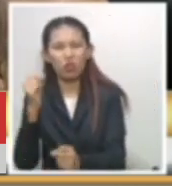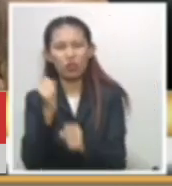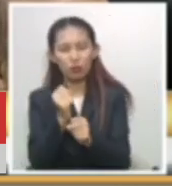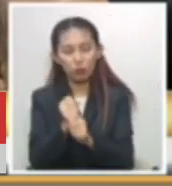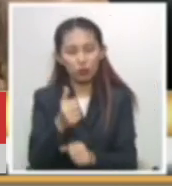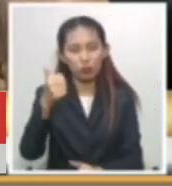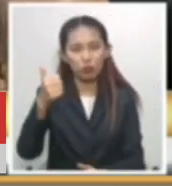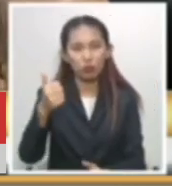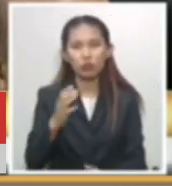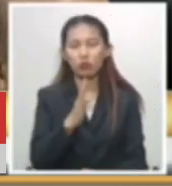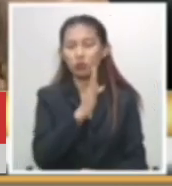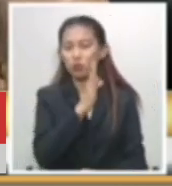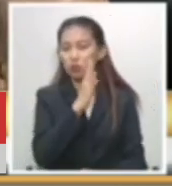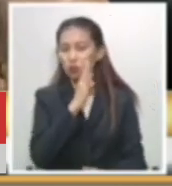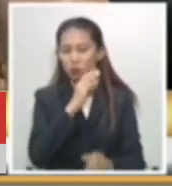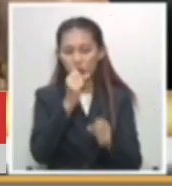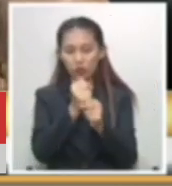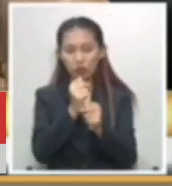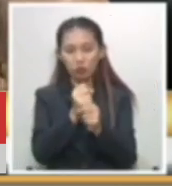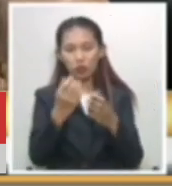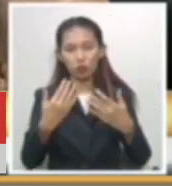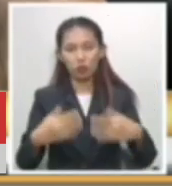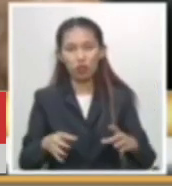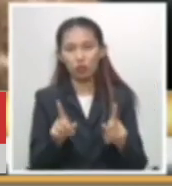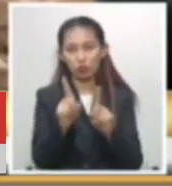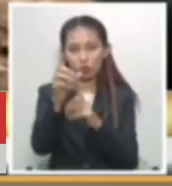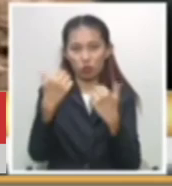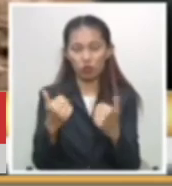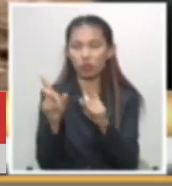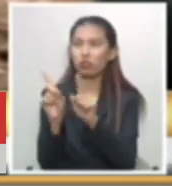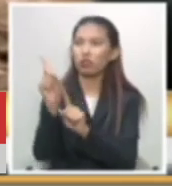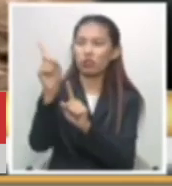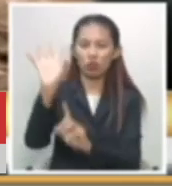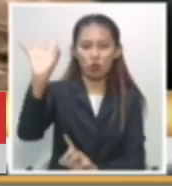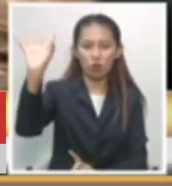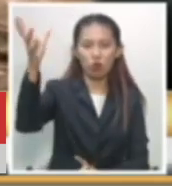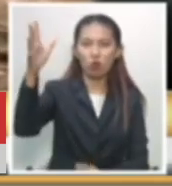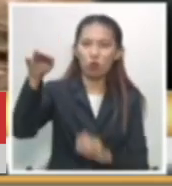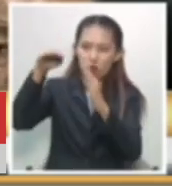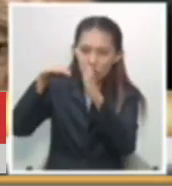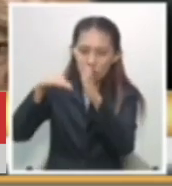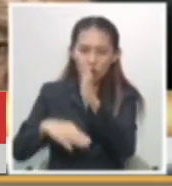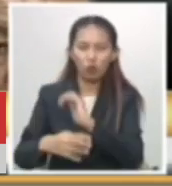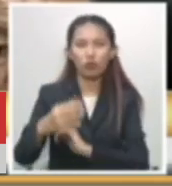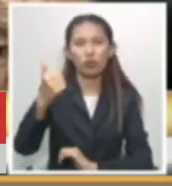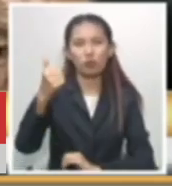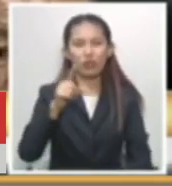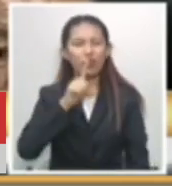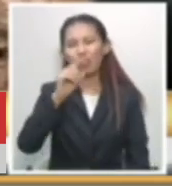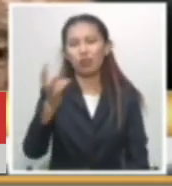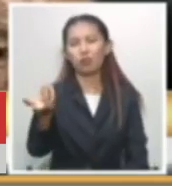ากอันดับหนึ่งอันนี้คำถามง่ายๆหวังว่าท่านคงจะตอบชัดเจน